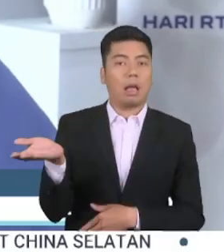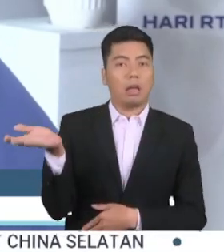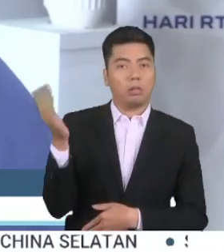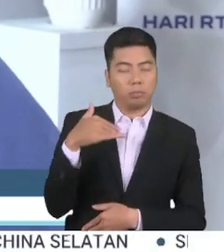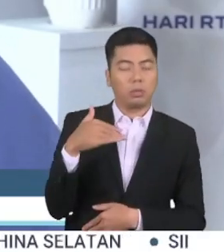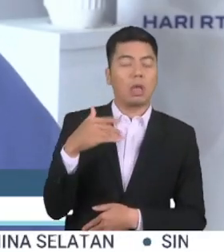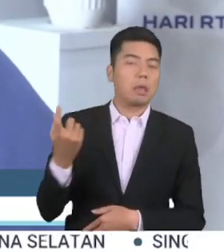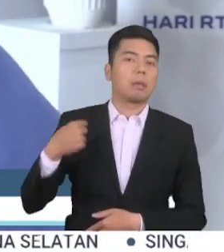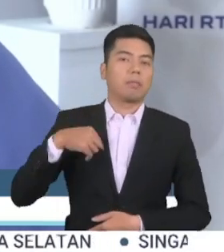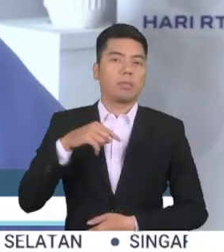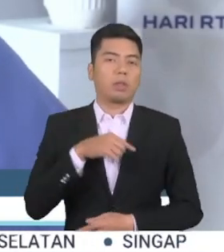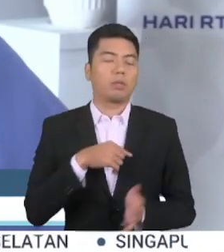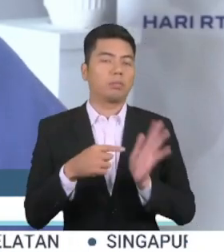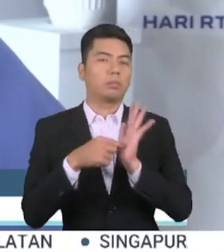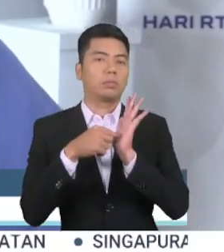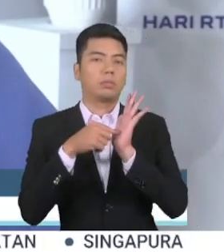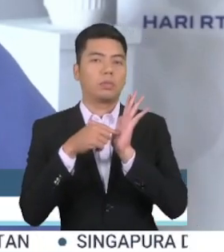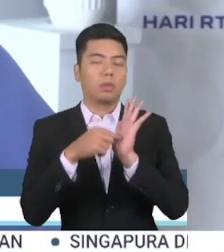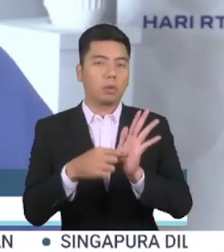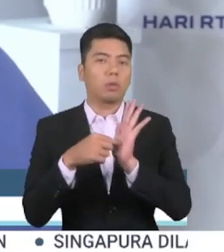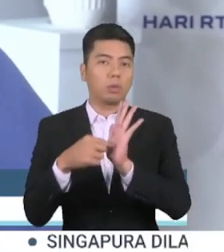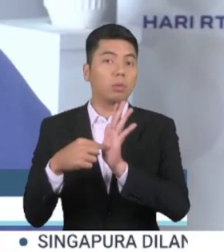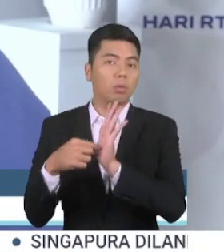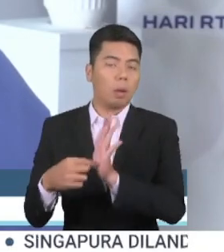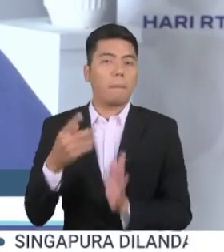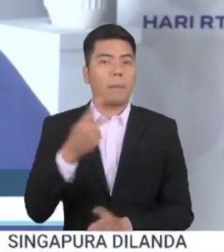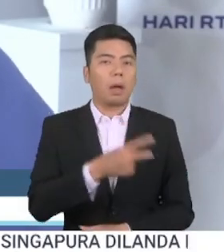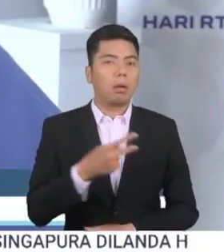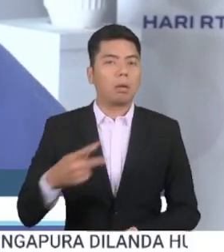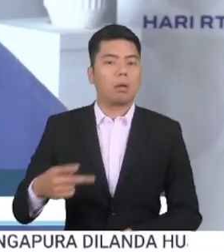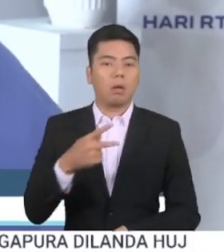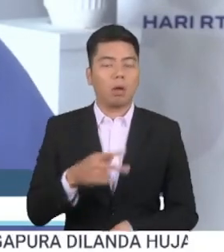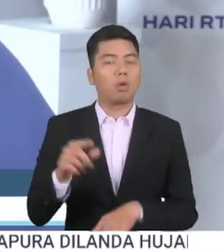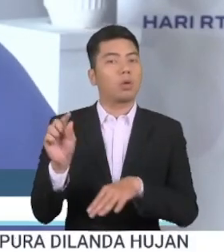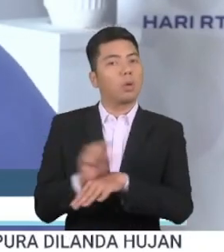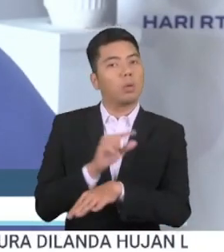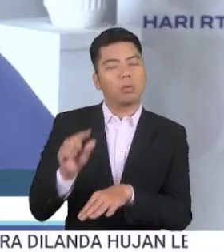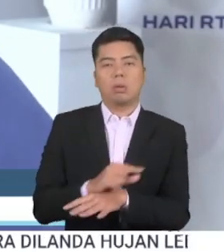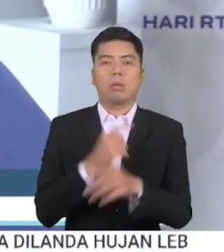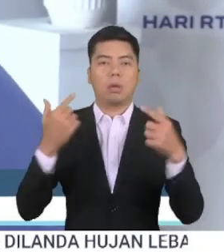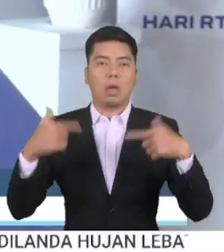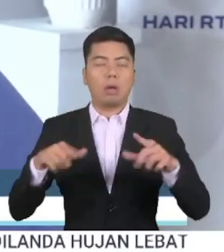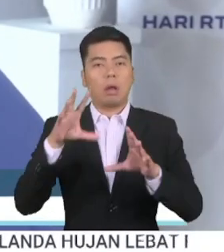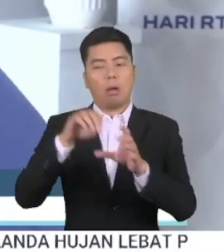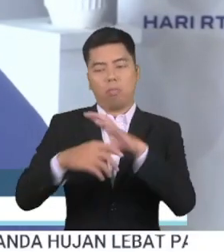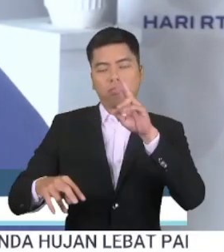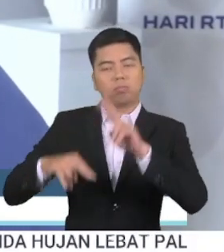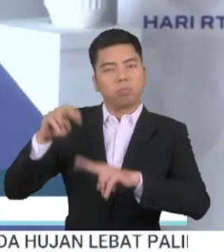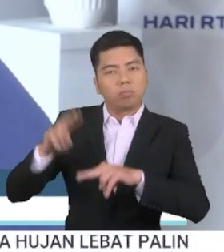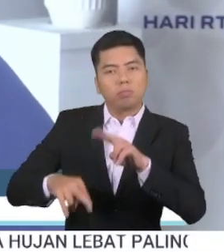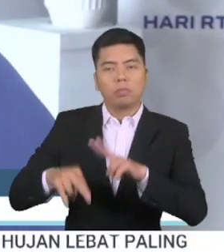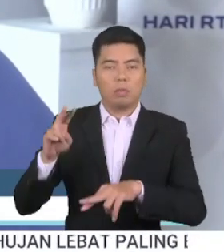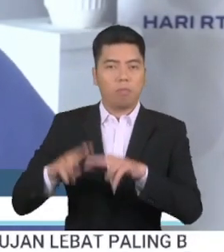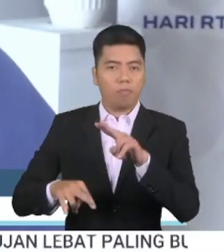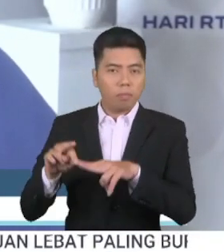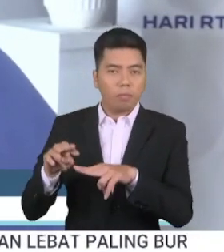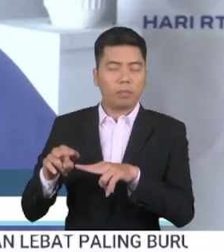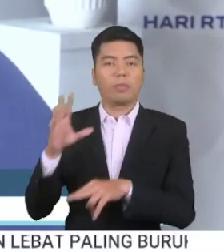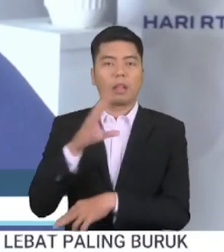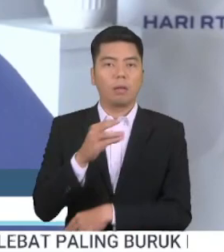yang mana kita akan memaparkan topik-topik yang berkaitan dengan kepenggunaan kayu dalam pembinaan. Kita juga